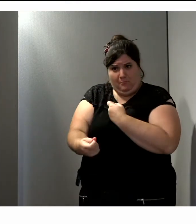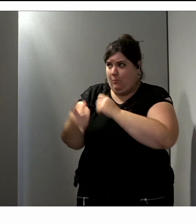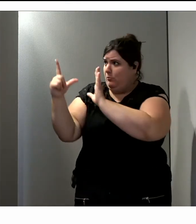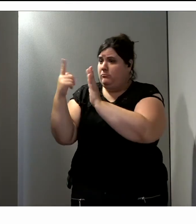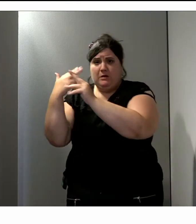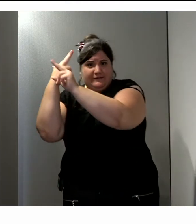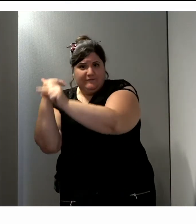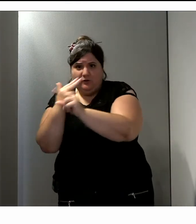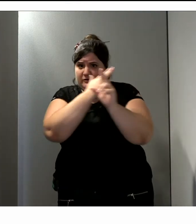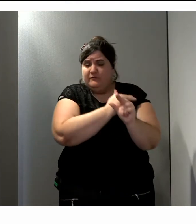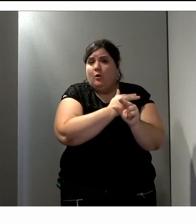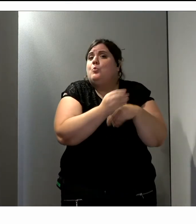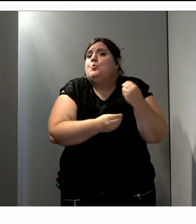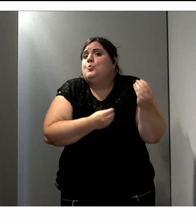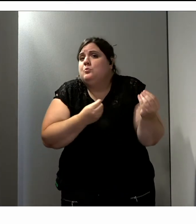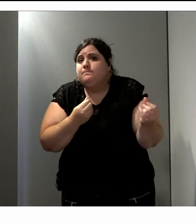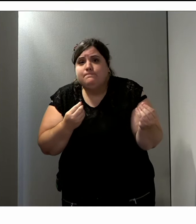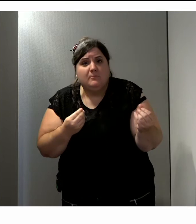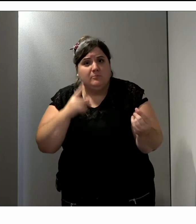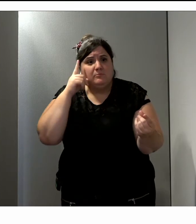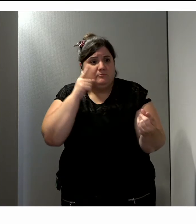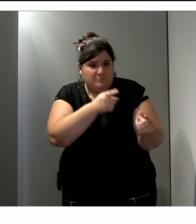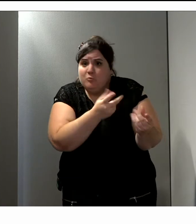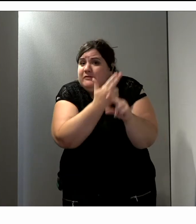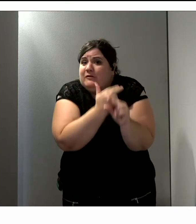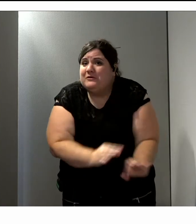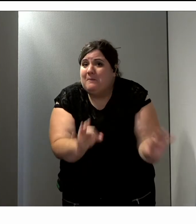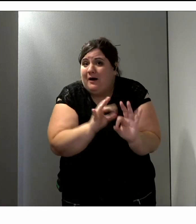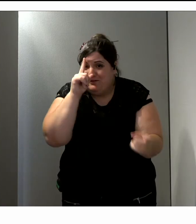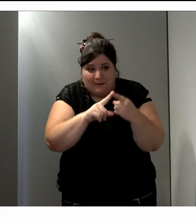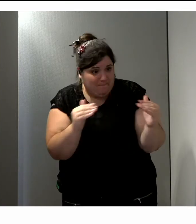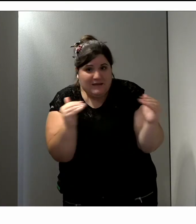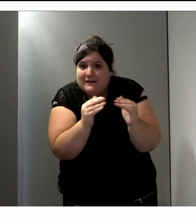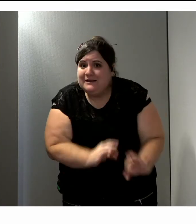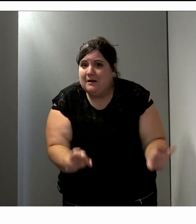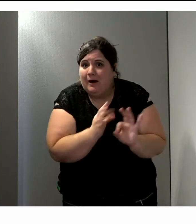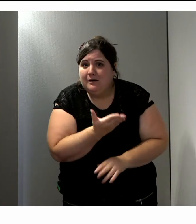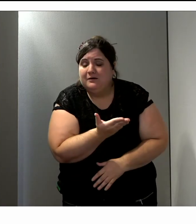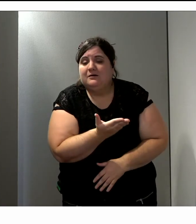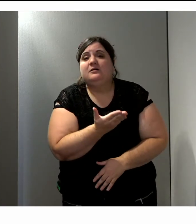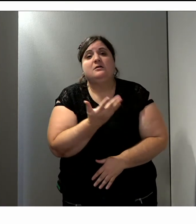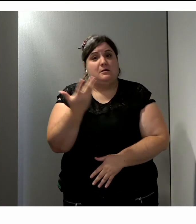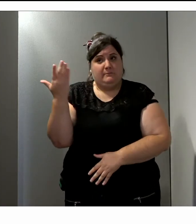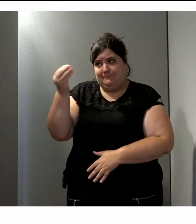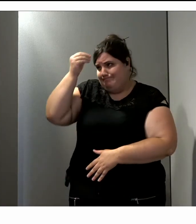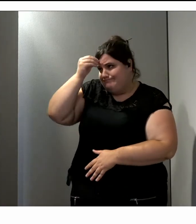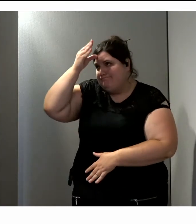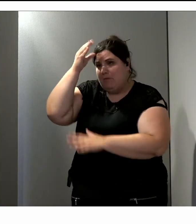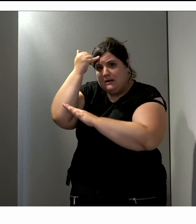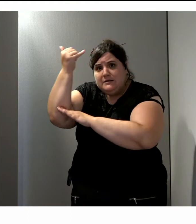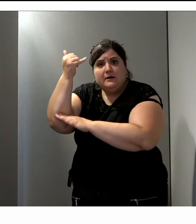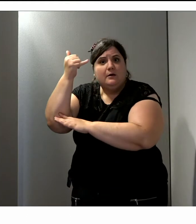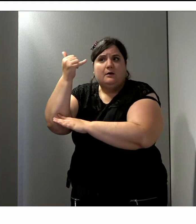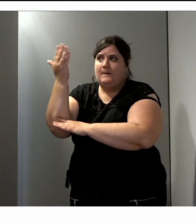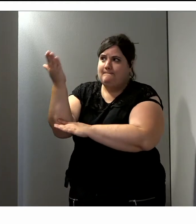qu'elle est, où il n'y a pas de définition dans la Convention, mais il ne correspond pas à la conception du